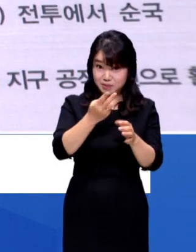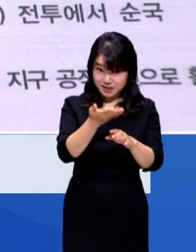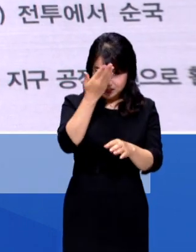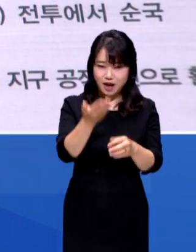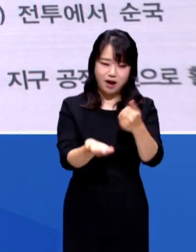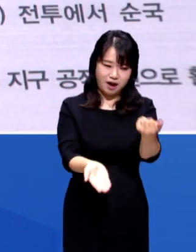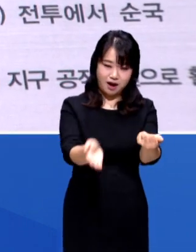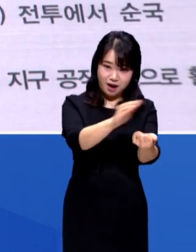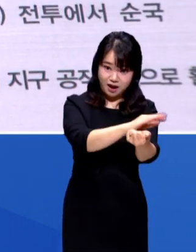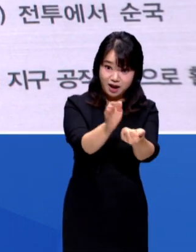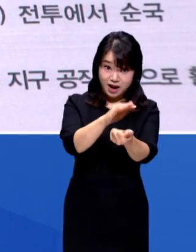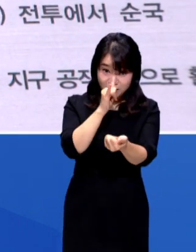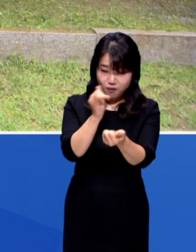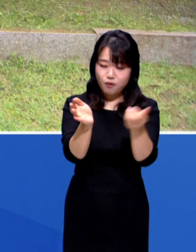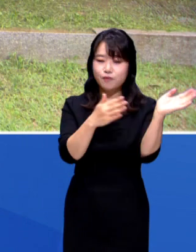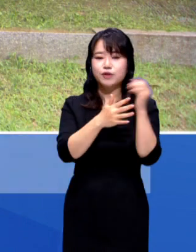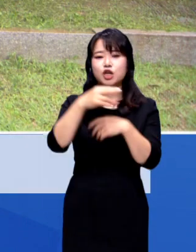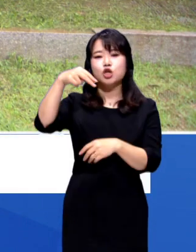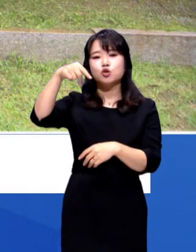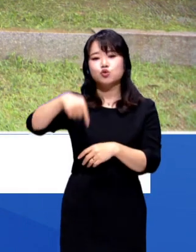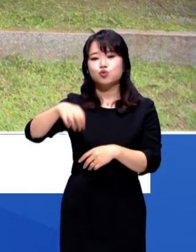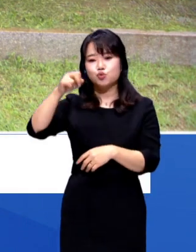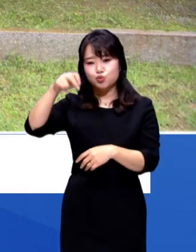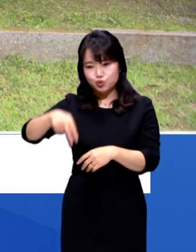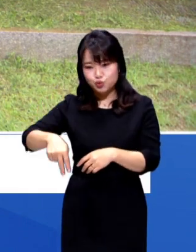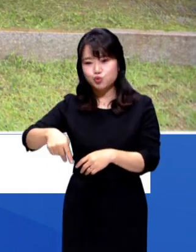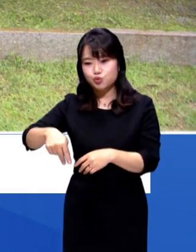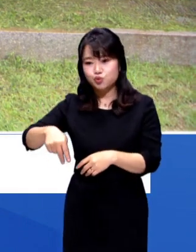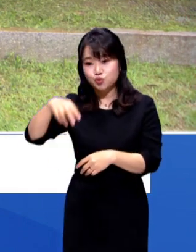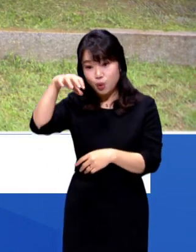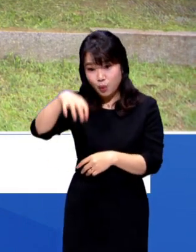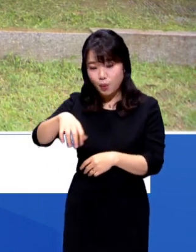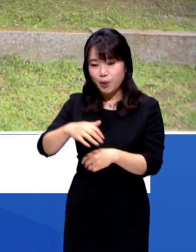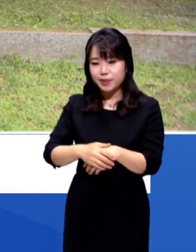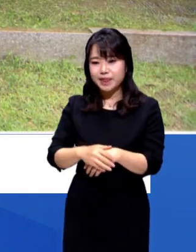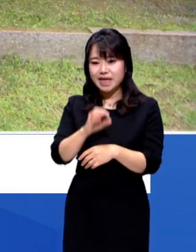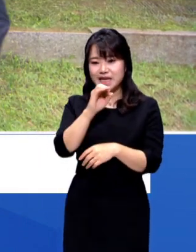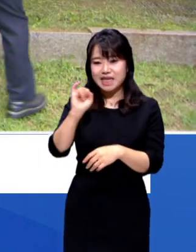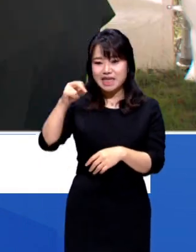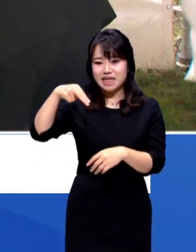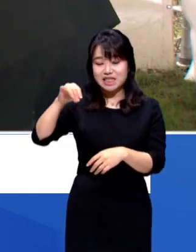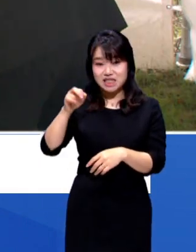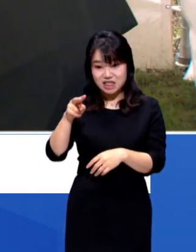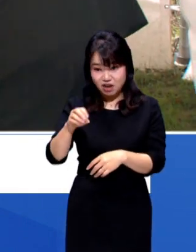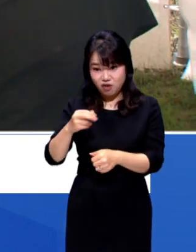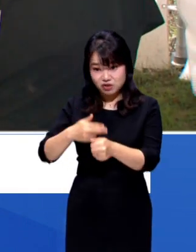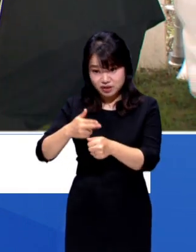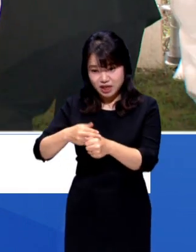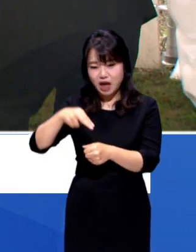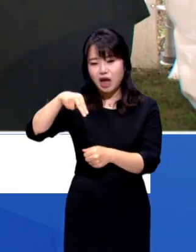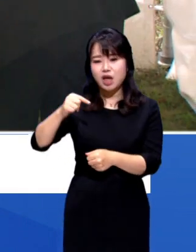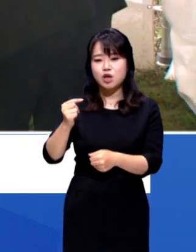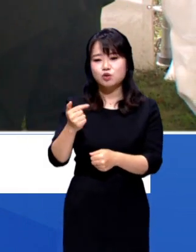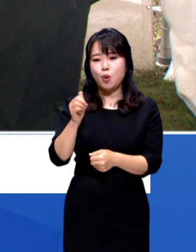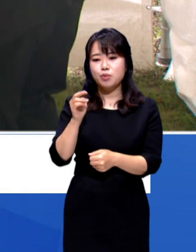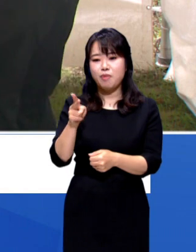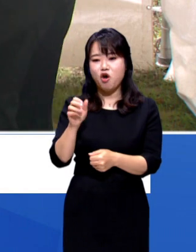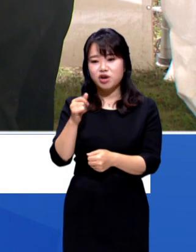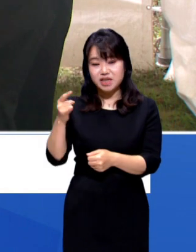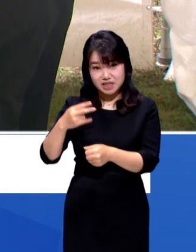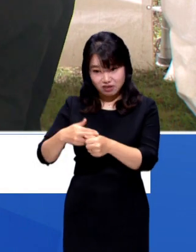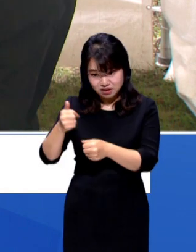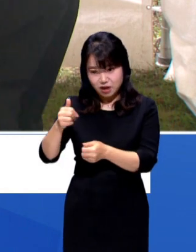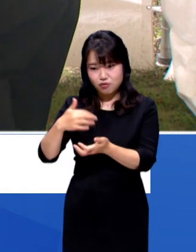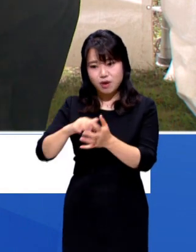네. 그리고 수유 국어관리 묘역에는 네. 이시영 선생 그리고 손병희 선생 네. 포함한